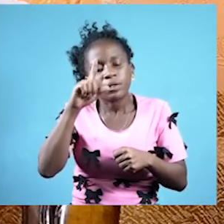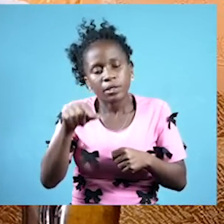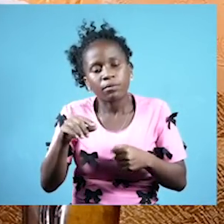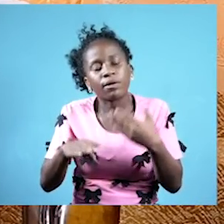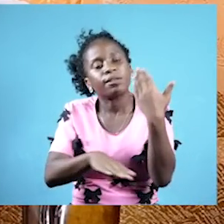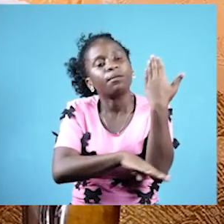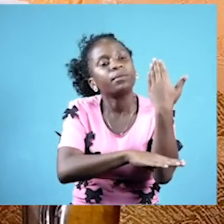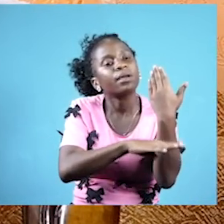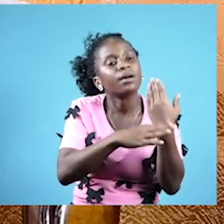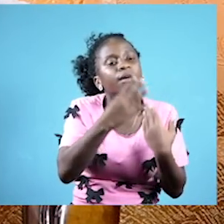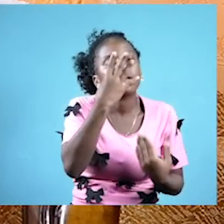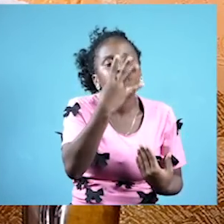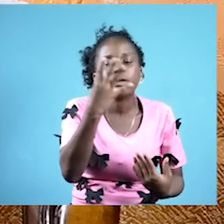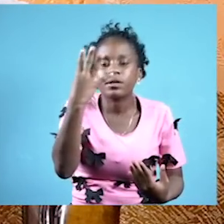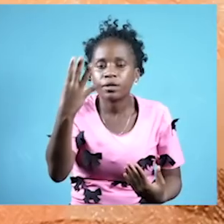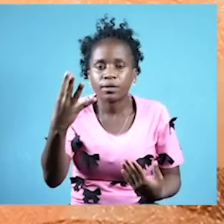nikiwa na miaka 44.